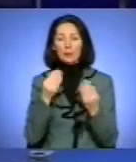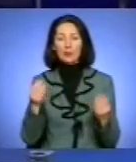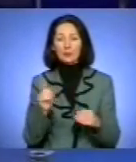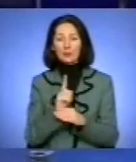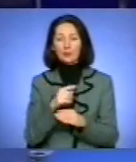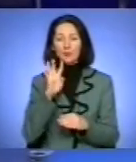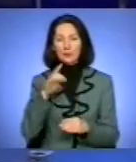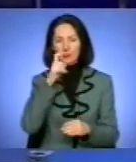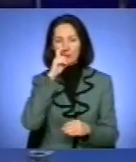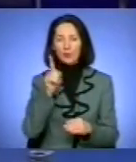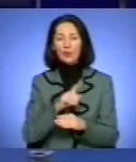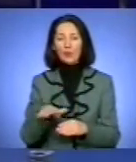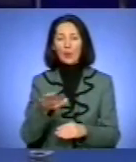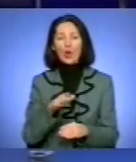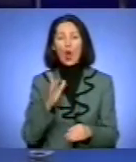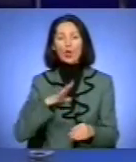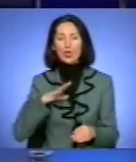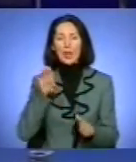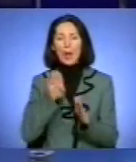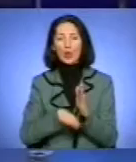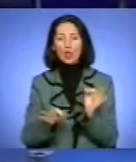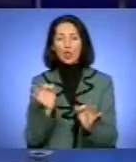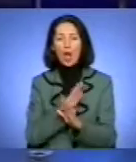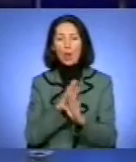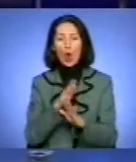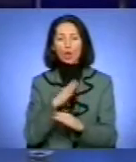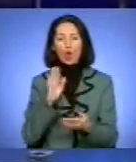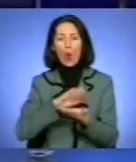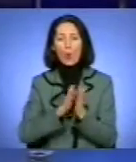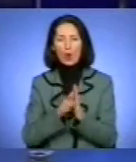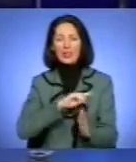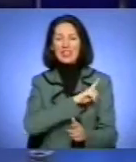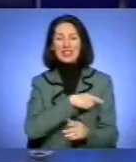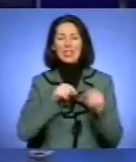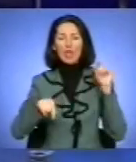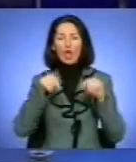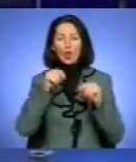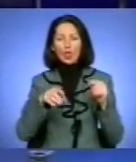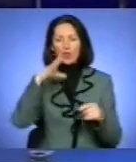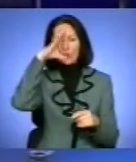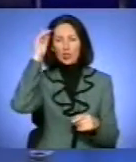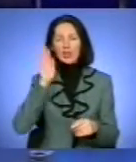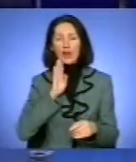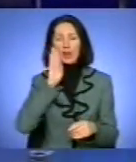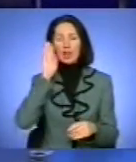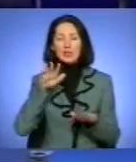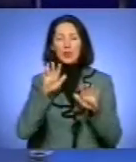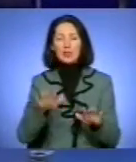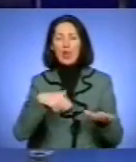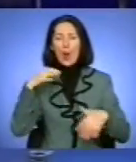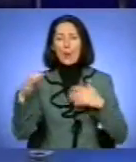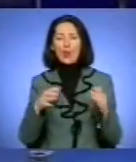4 квітня на Тернопіллі очікується погіршення погодних умов. Сильний дощ, вночі та вранці місцями пориви південно-східного